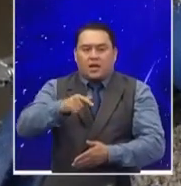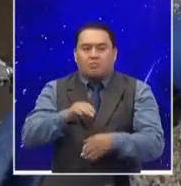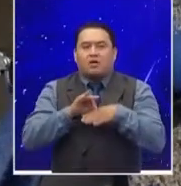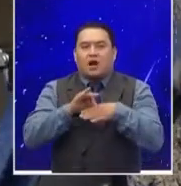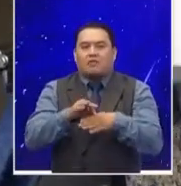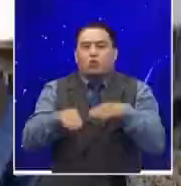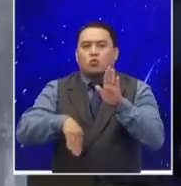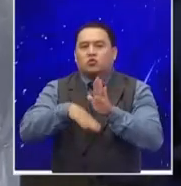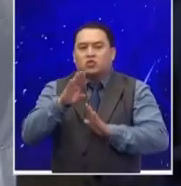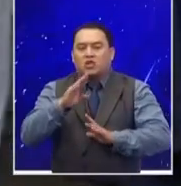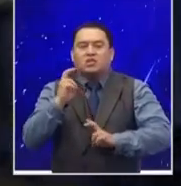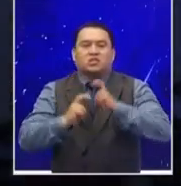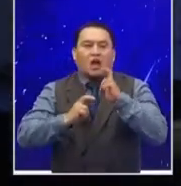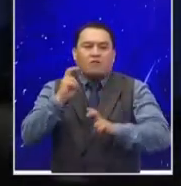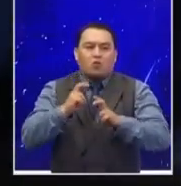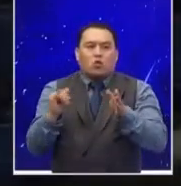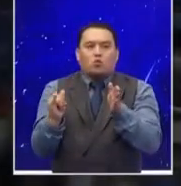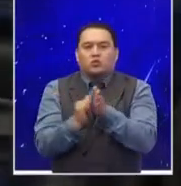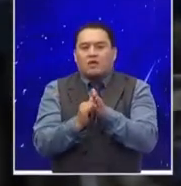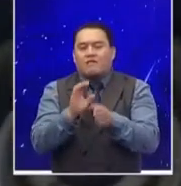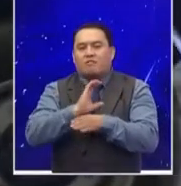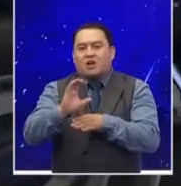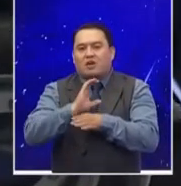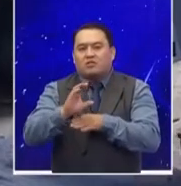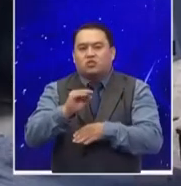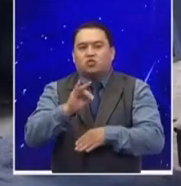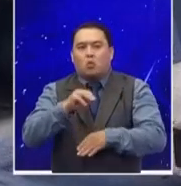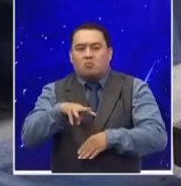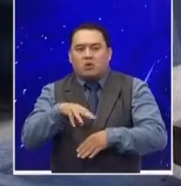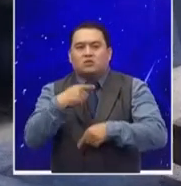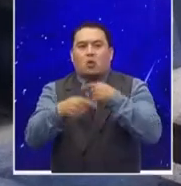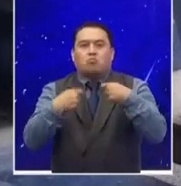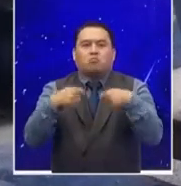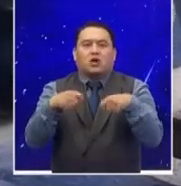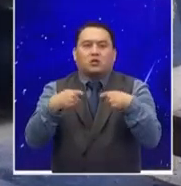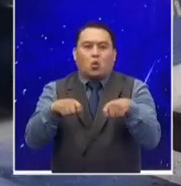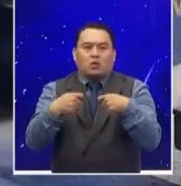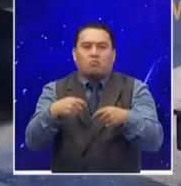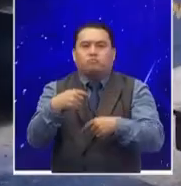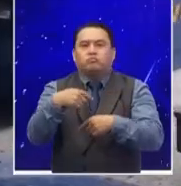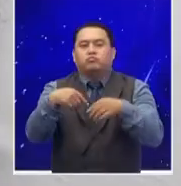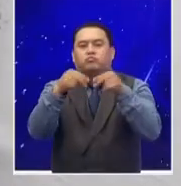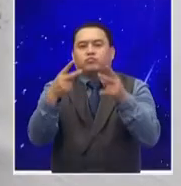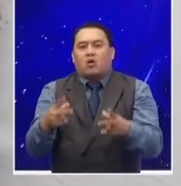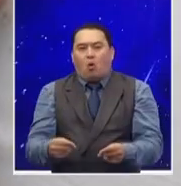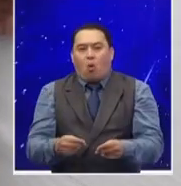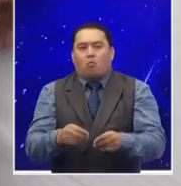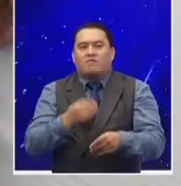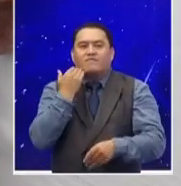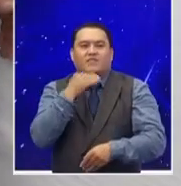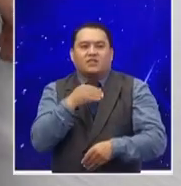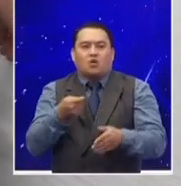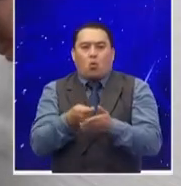проведена модернизация завода. Поставлена работа по выпуску прессованного жома с последующим его тюкованием в пленку. Это позволит получать